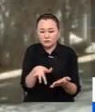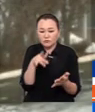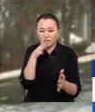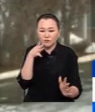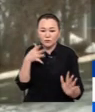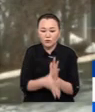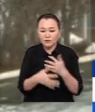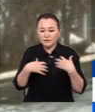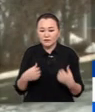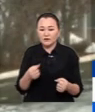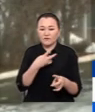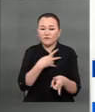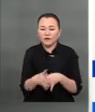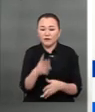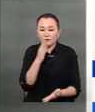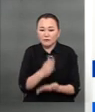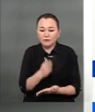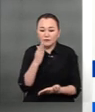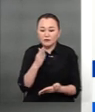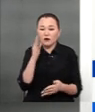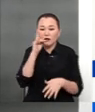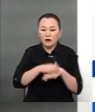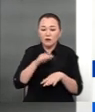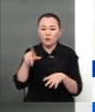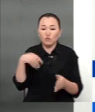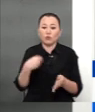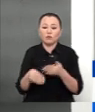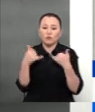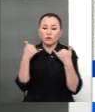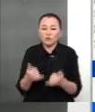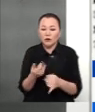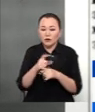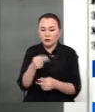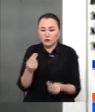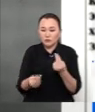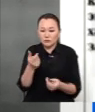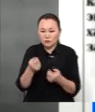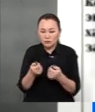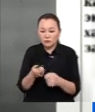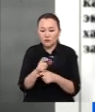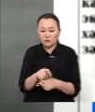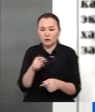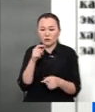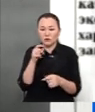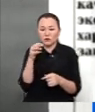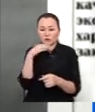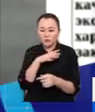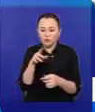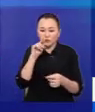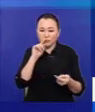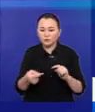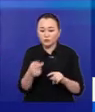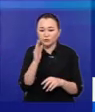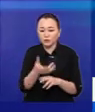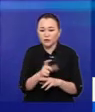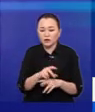отыратынын, денсаулықтарына кері әсерін тигізіп жатқанын, ал әкімдік алып бермек болып отырған ойын құралы атыс шабысқа толы екенін жазды. Осы жайттан